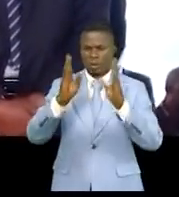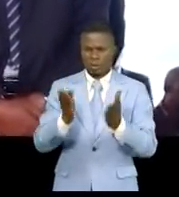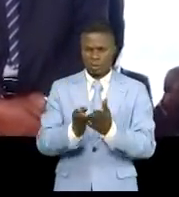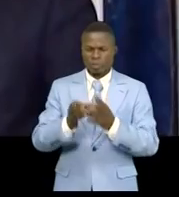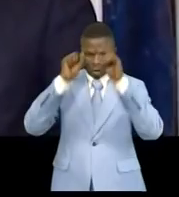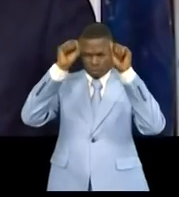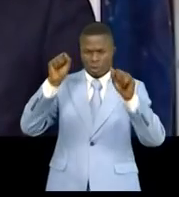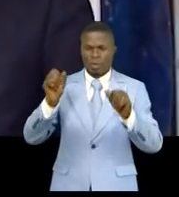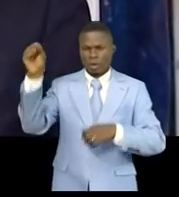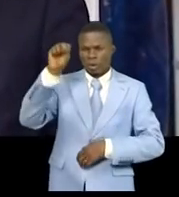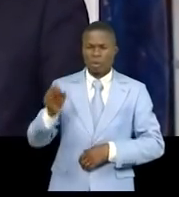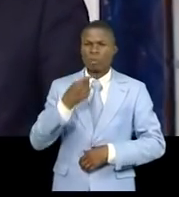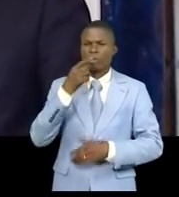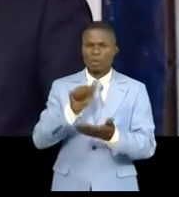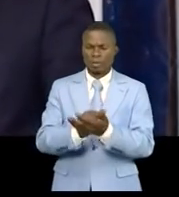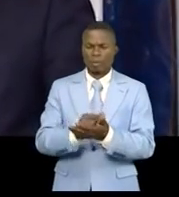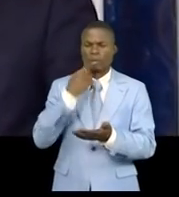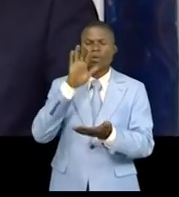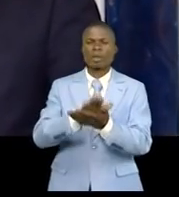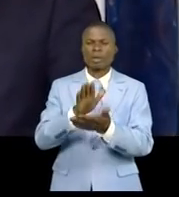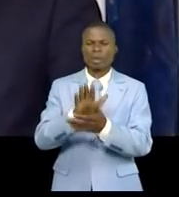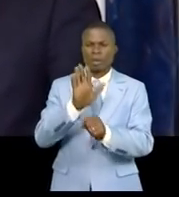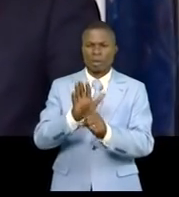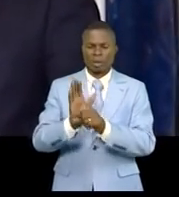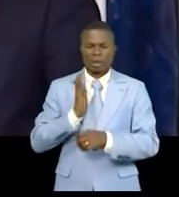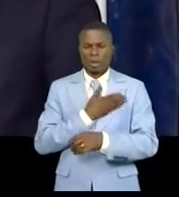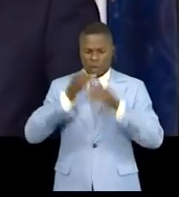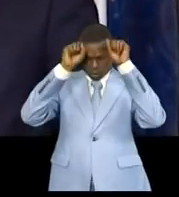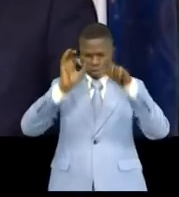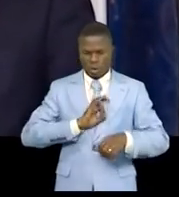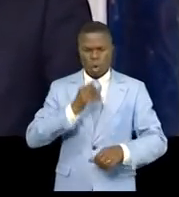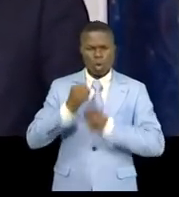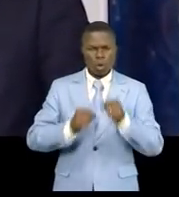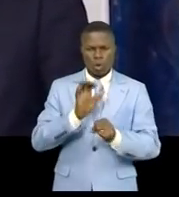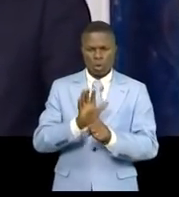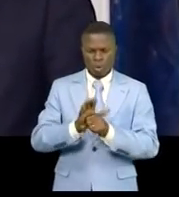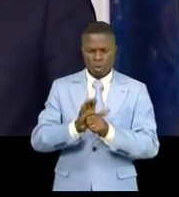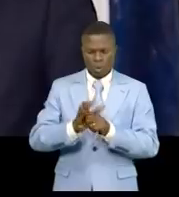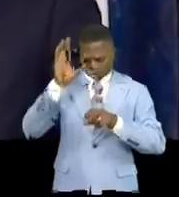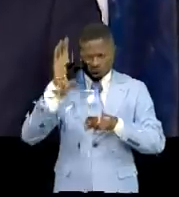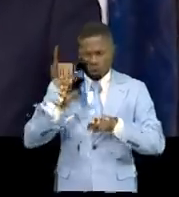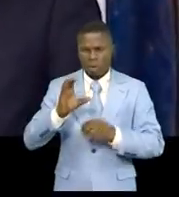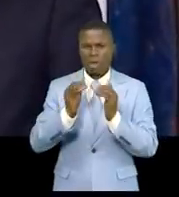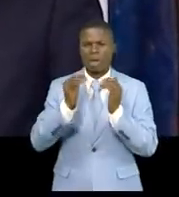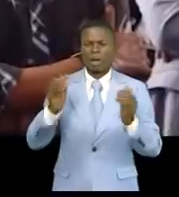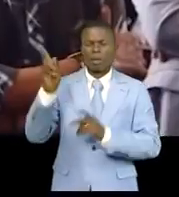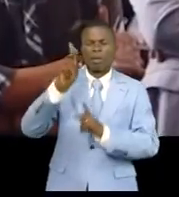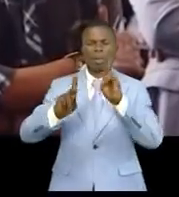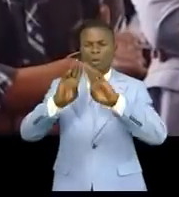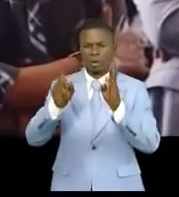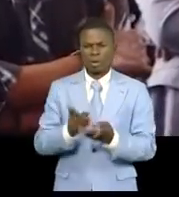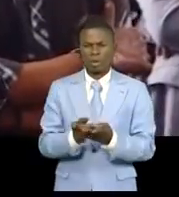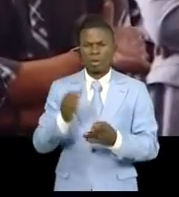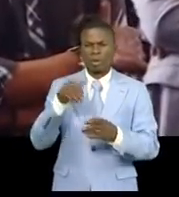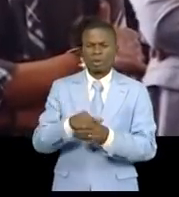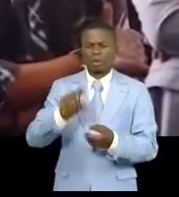chef de l'État somalien. Il a félicité le président de la République pour ses efforts dans la recherche du bien de sa population à travers